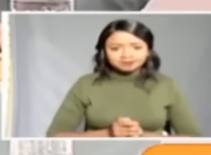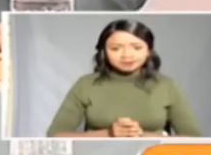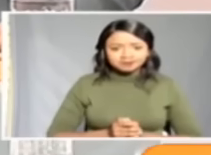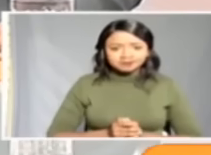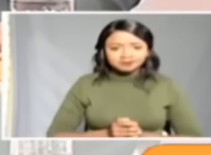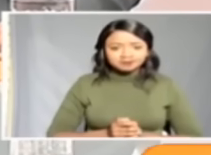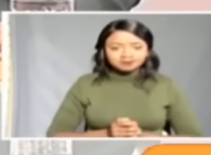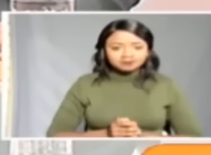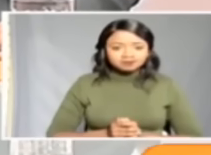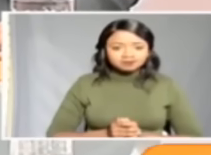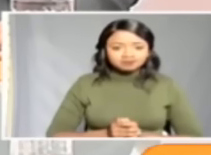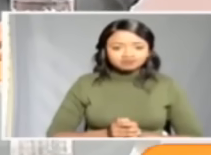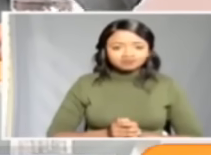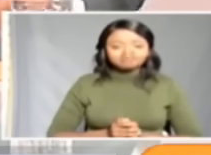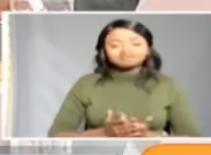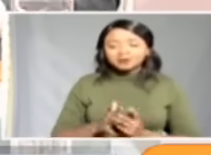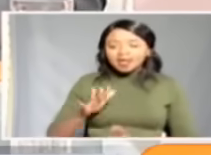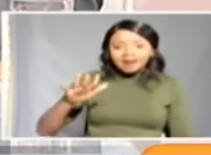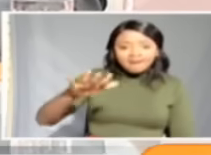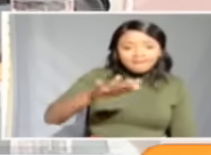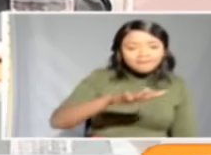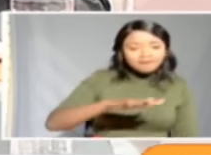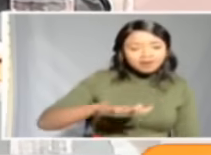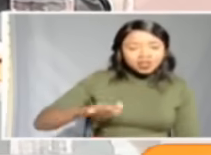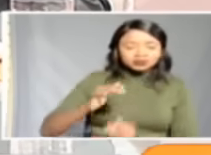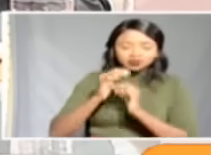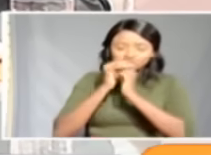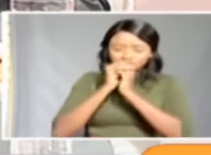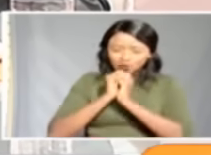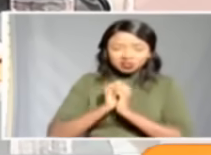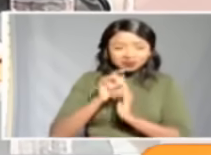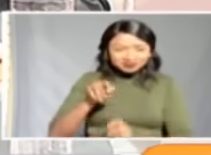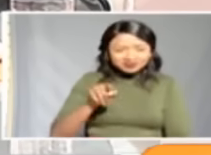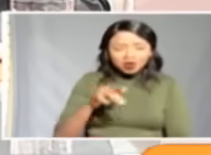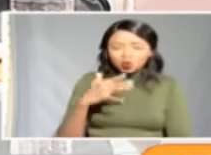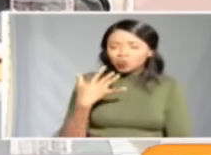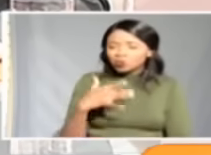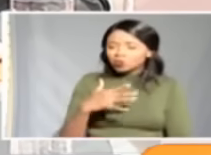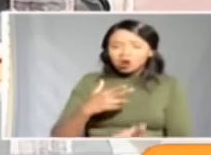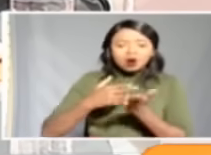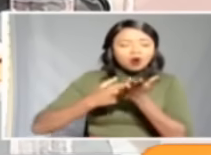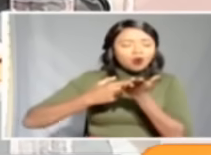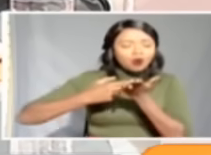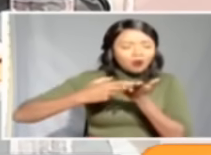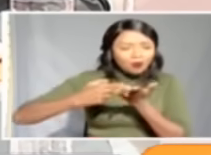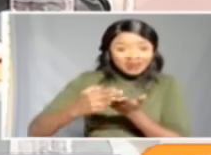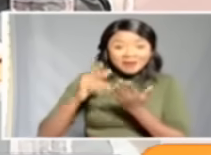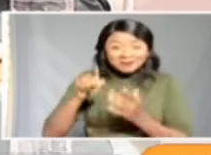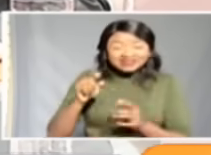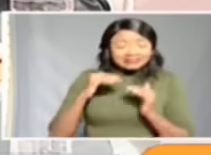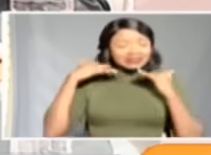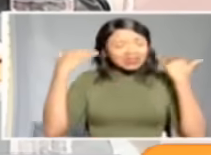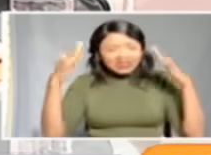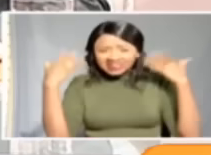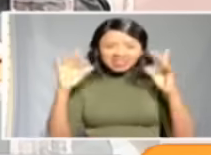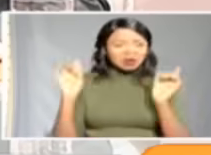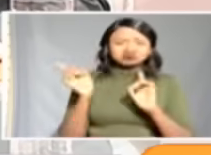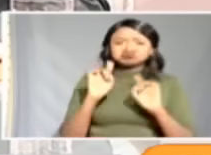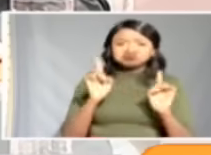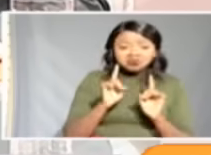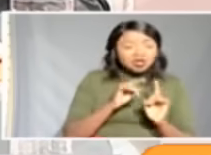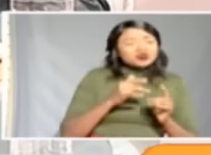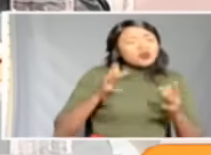Naam, kawaida maeneo ya kuabudu ni maeneo yanayofaa kuwa takatifu, maeneo ambayo bila wasiwasi wowote utamruhusu mtoto